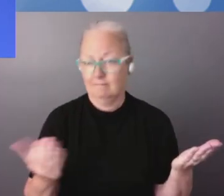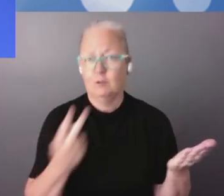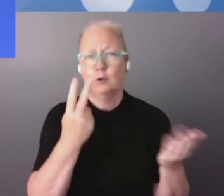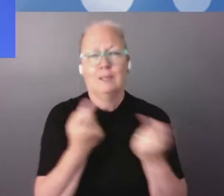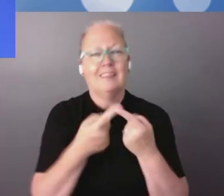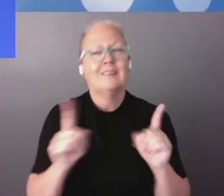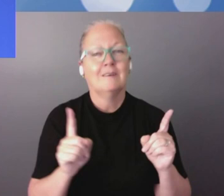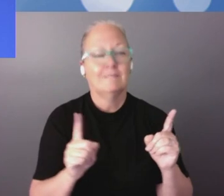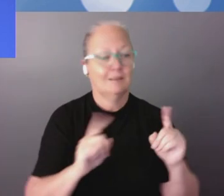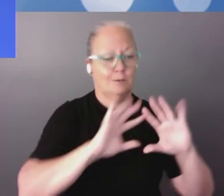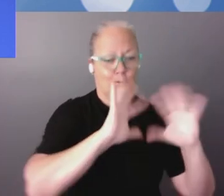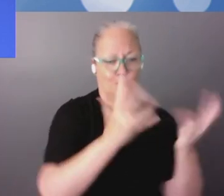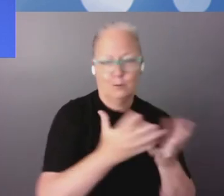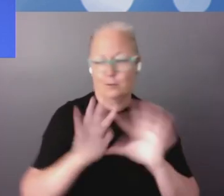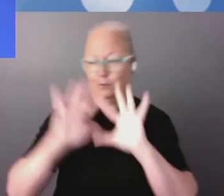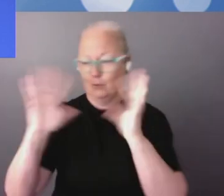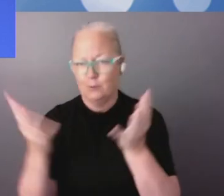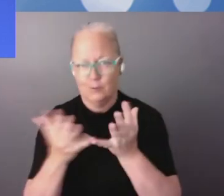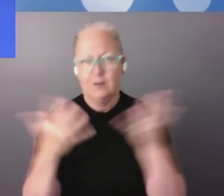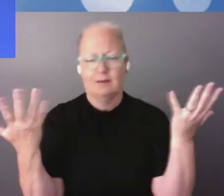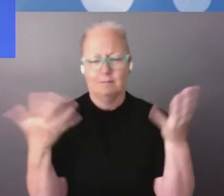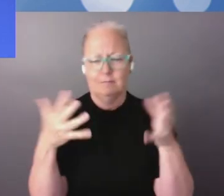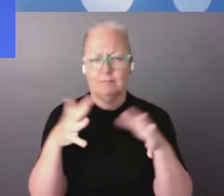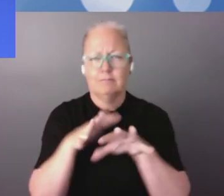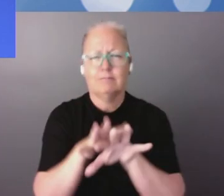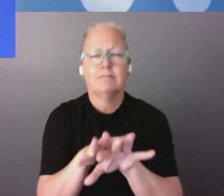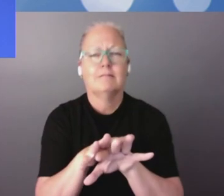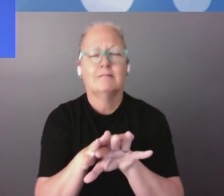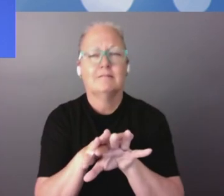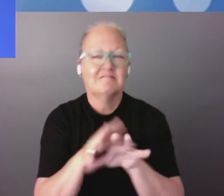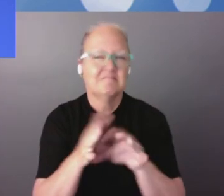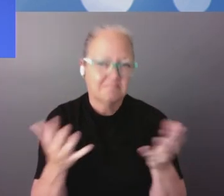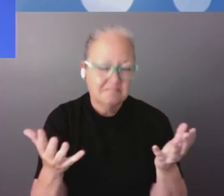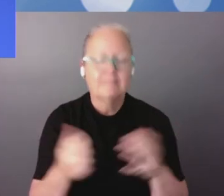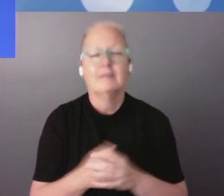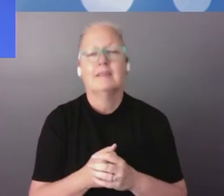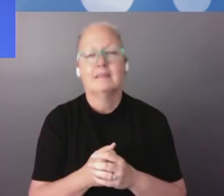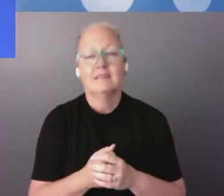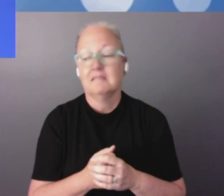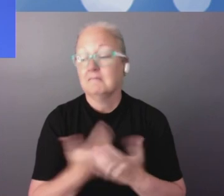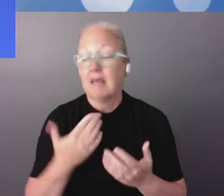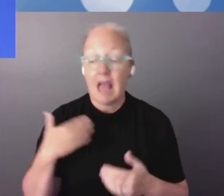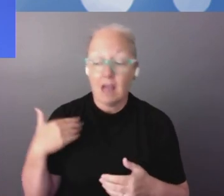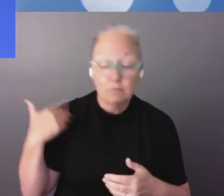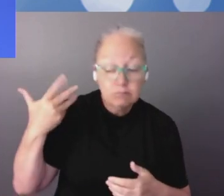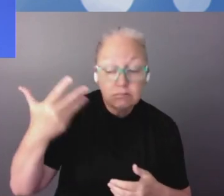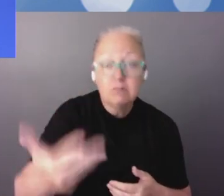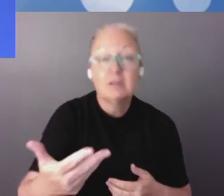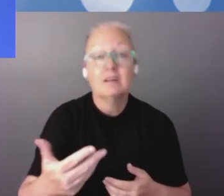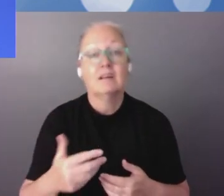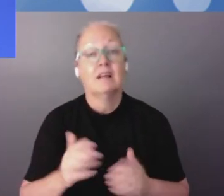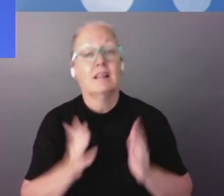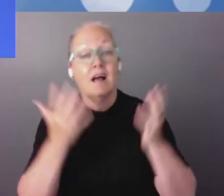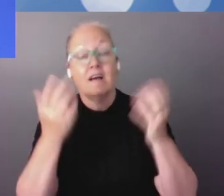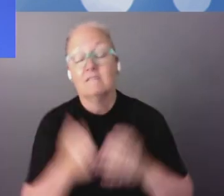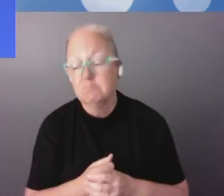время в нашей повседневной жизни, во всех делах, связанных с экономикой,